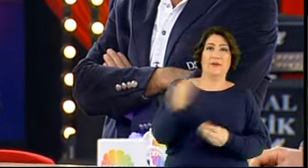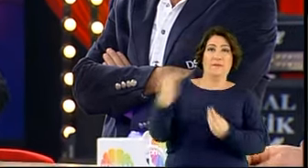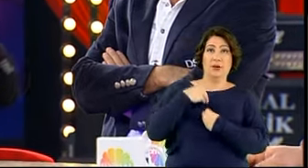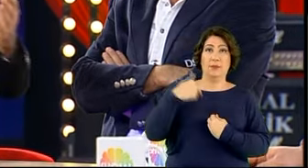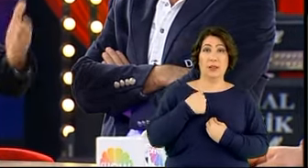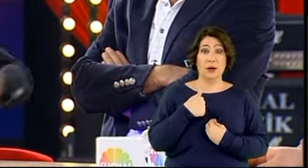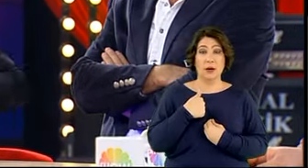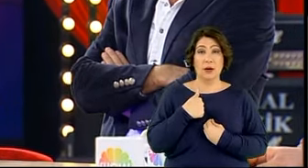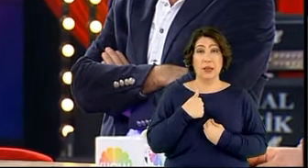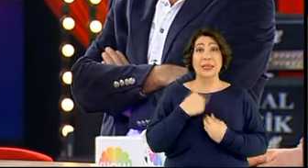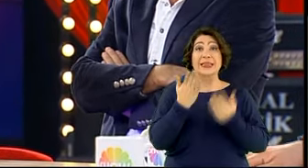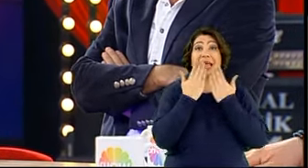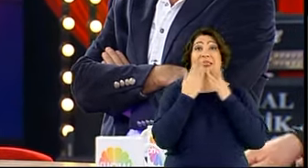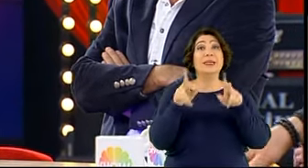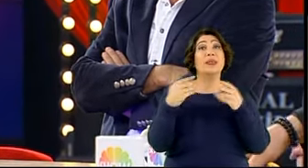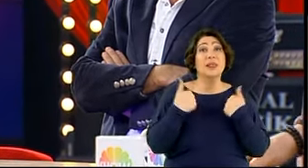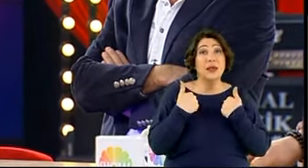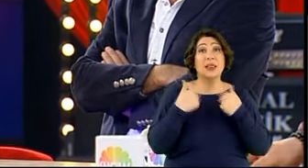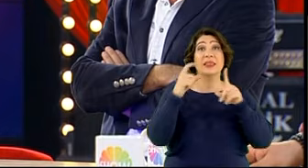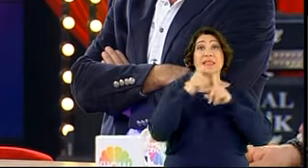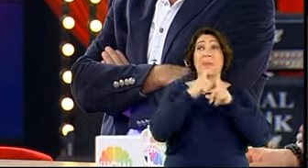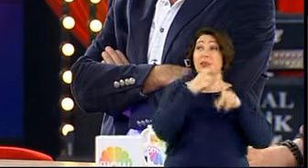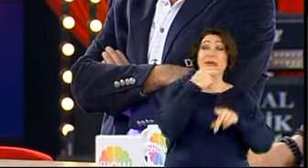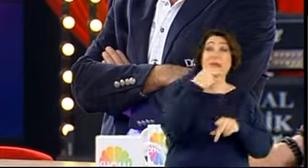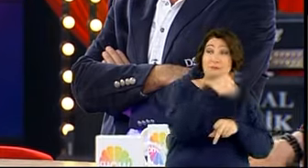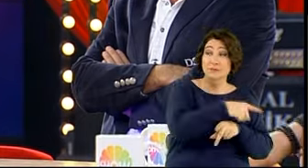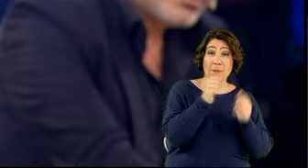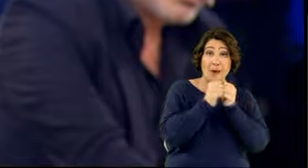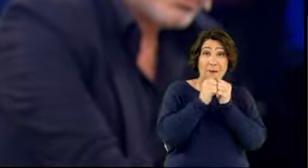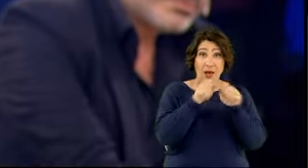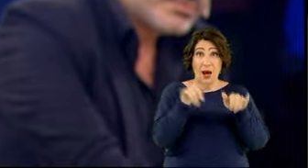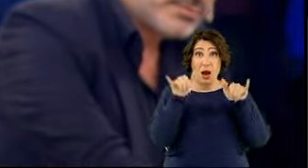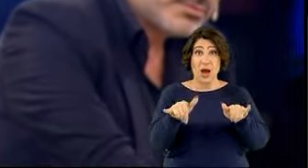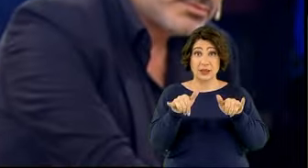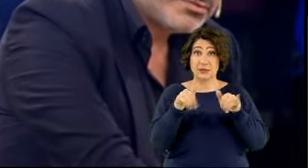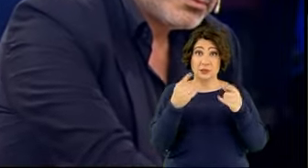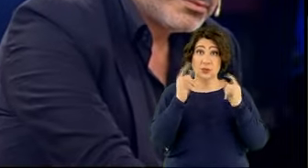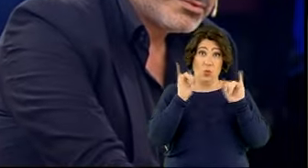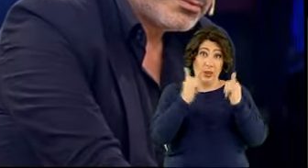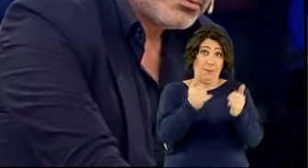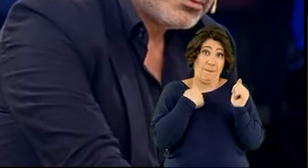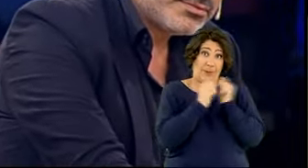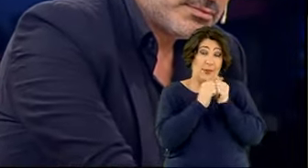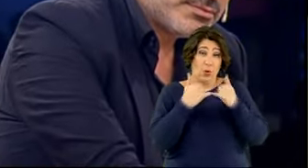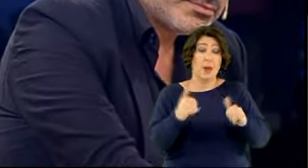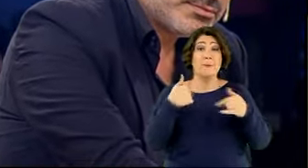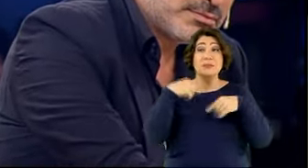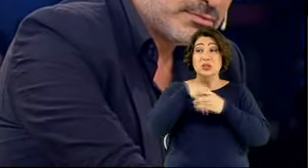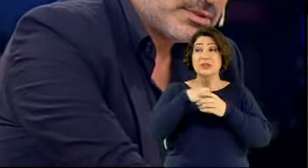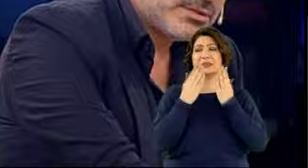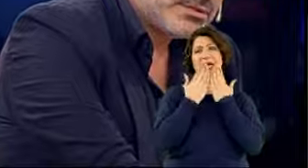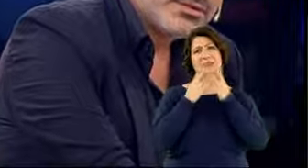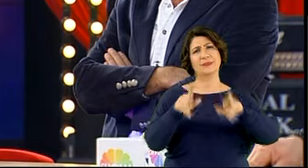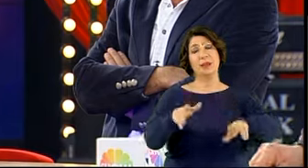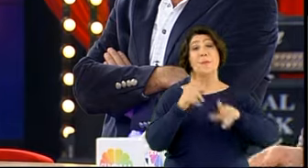Yani ders gibiydi benim için. Hem Demet Akbağ da aynı şekilde. Onunla tabii beraber ki. De aynı sahneleri paylaştık. Benim için ders gibiydi.